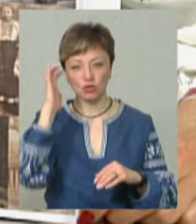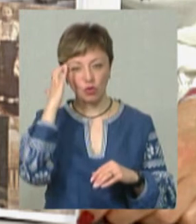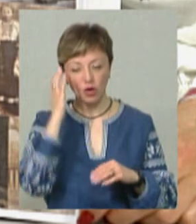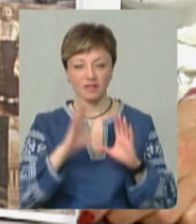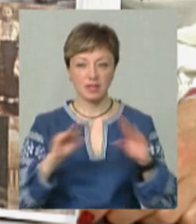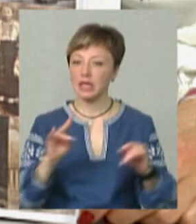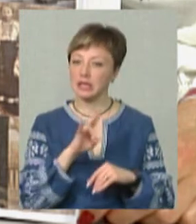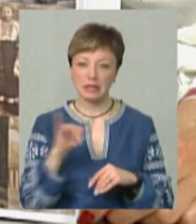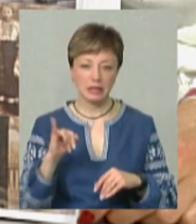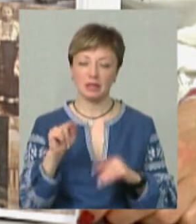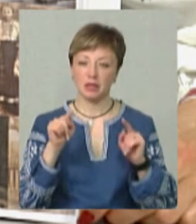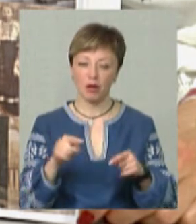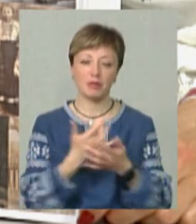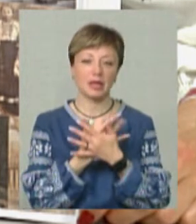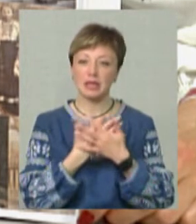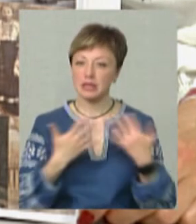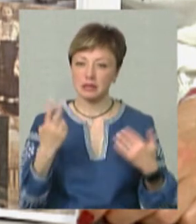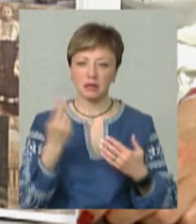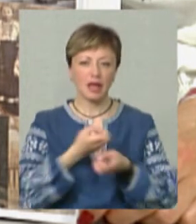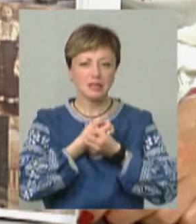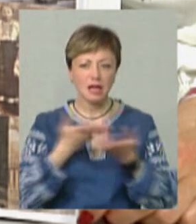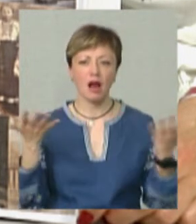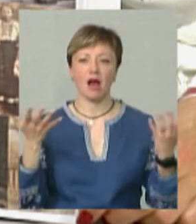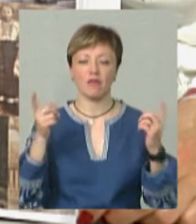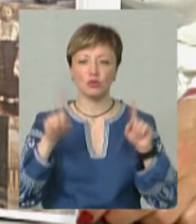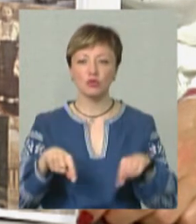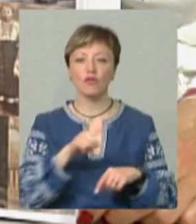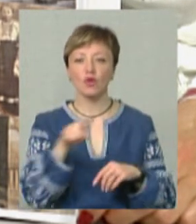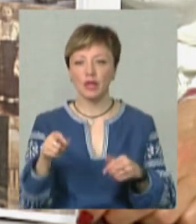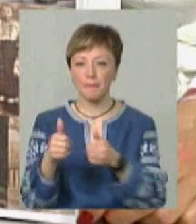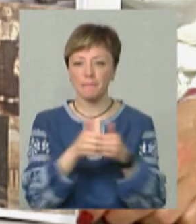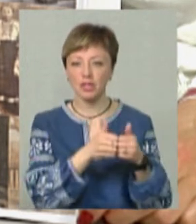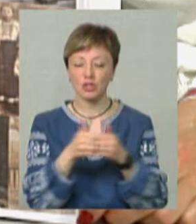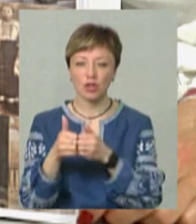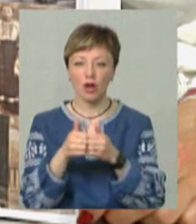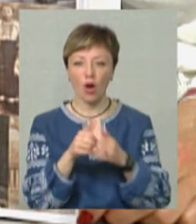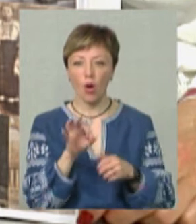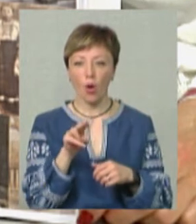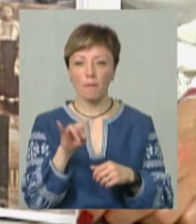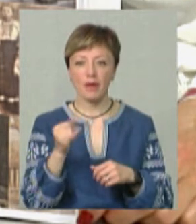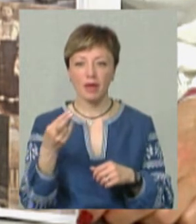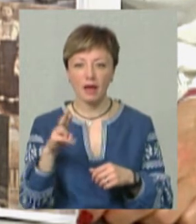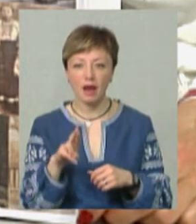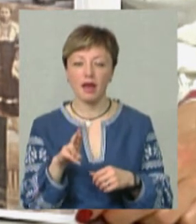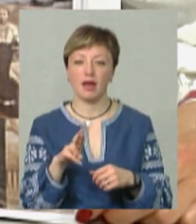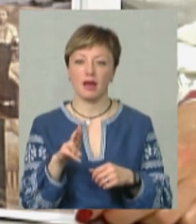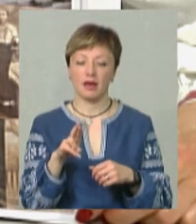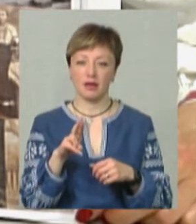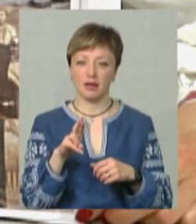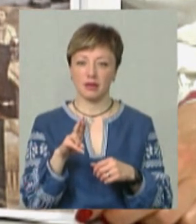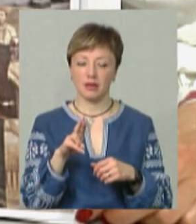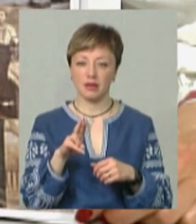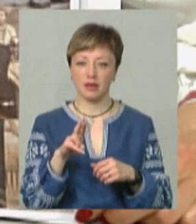червоно-чорні і все, ні. Тобто в них от все яскраве, тому що вони межують з Опіллям, історико-етнографічними